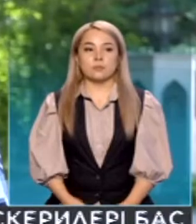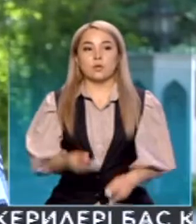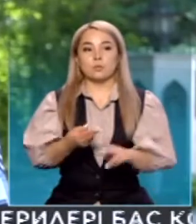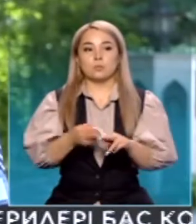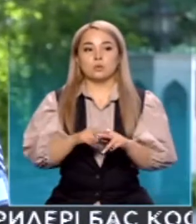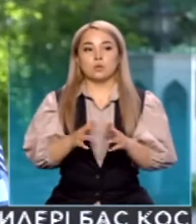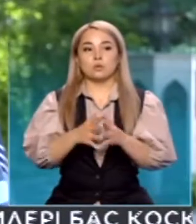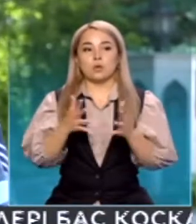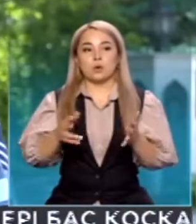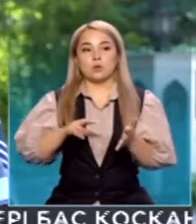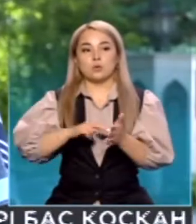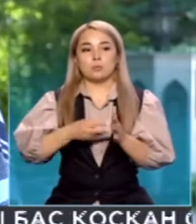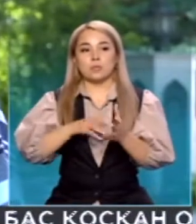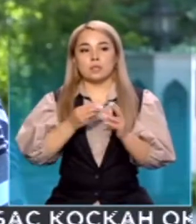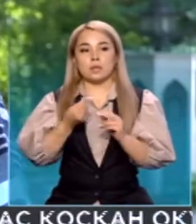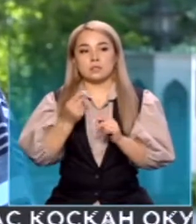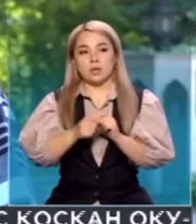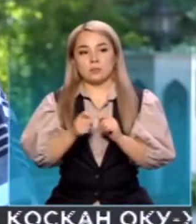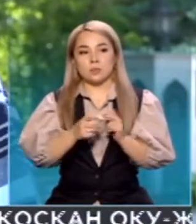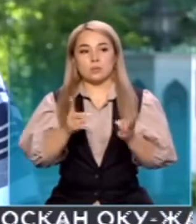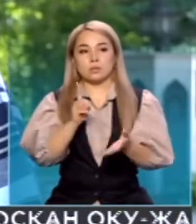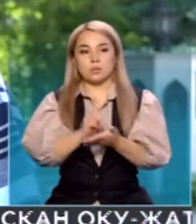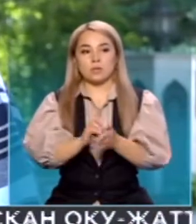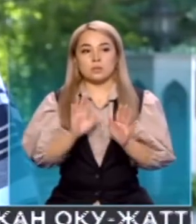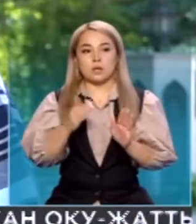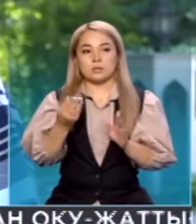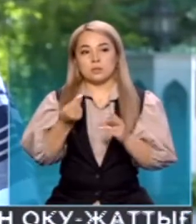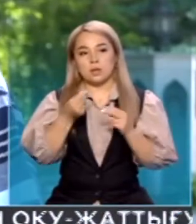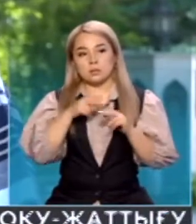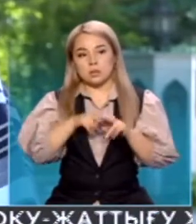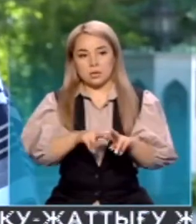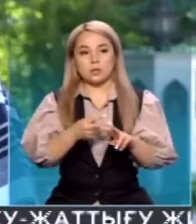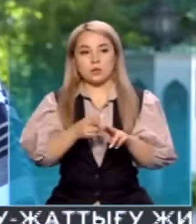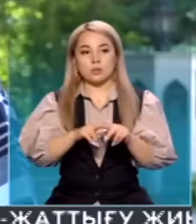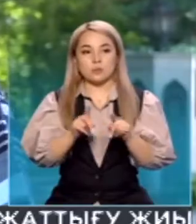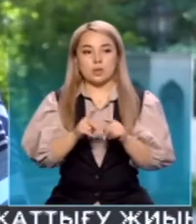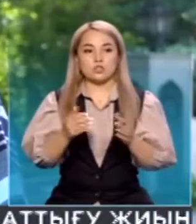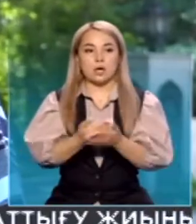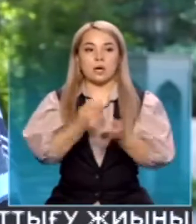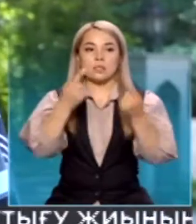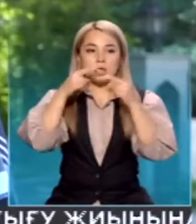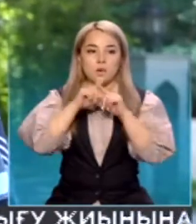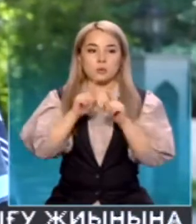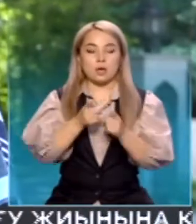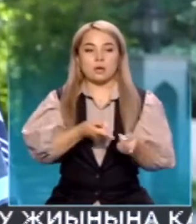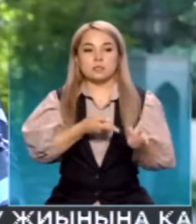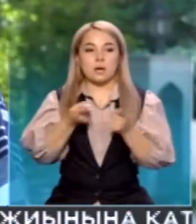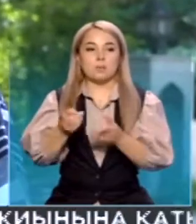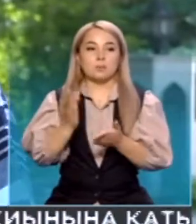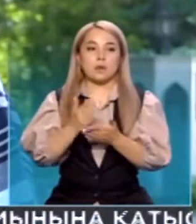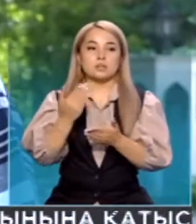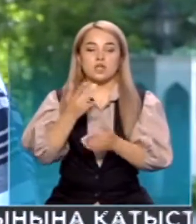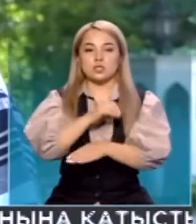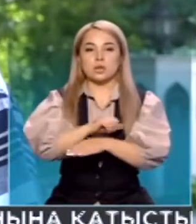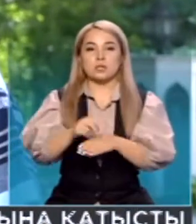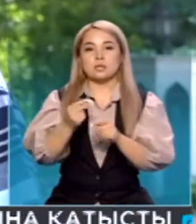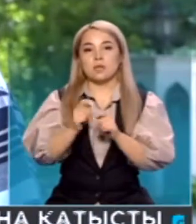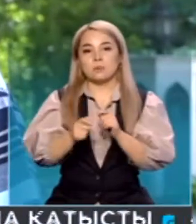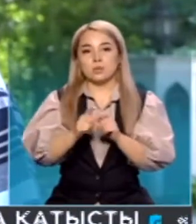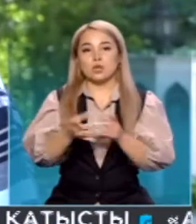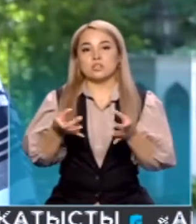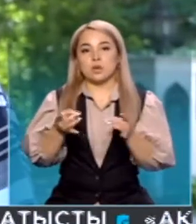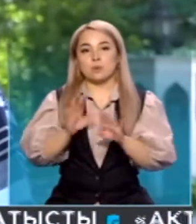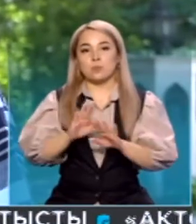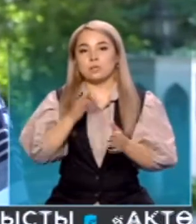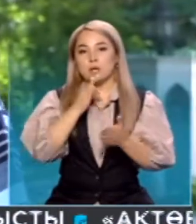Мұндай ауқымды жобаларға инвестиция қажет. Бұл жерде тек қаржы тартып қоймай, елге жаңа технологияларды әкелеміз. Қазір шетелдік инвесторлар